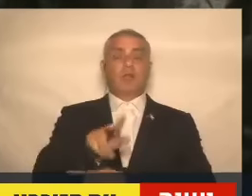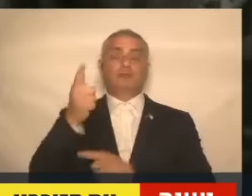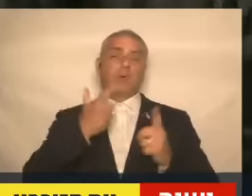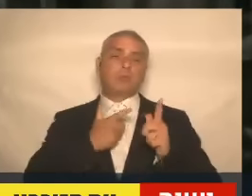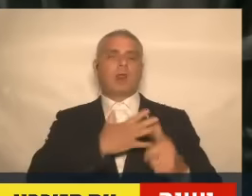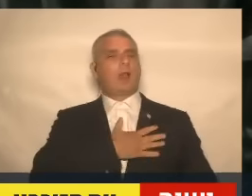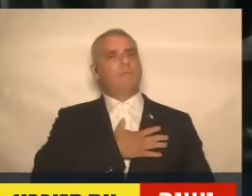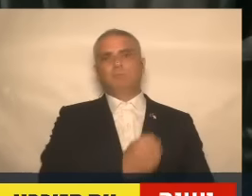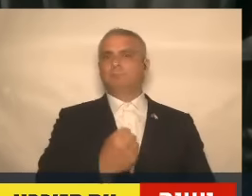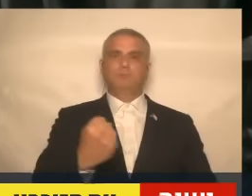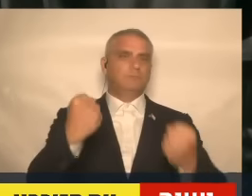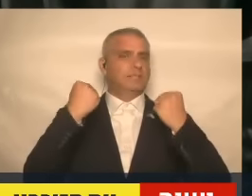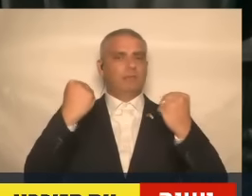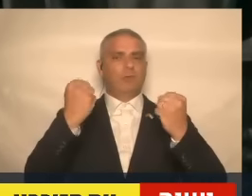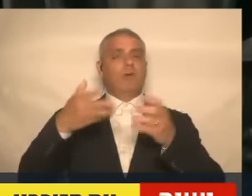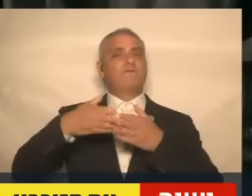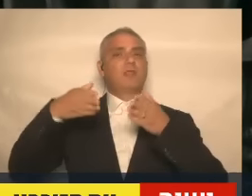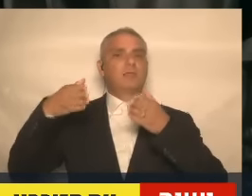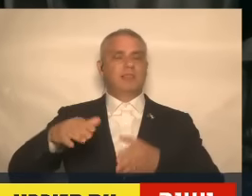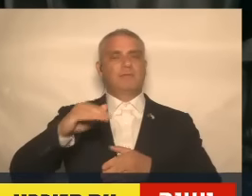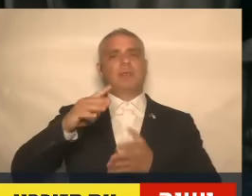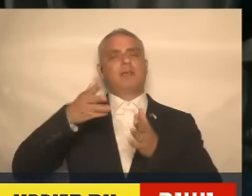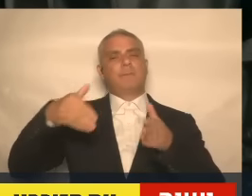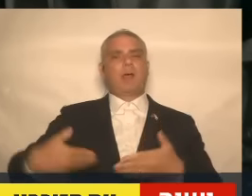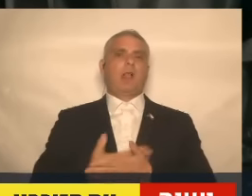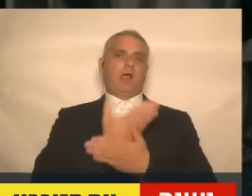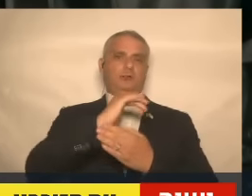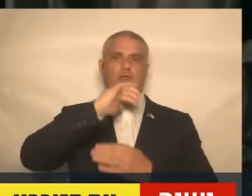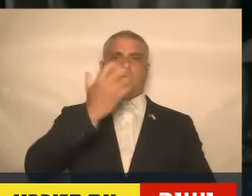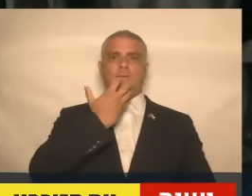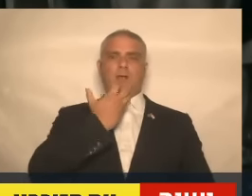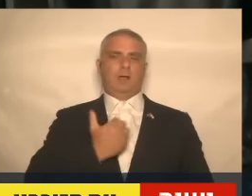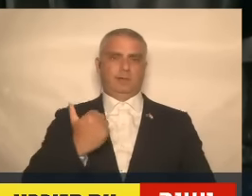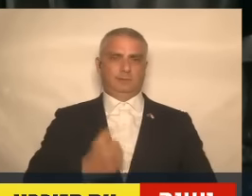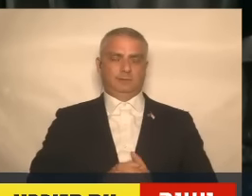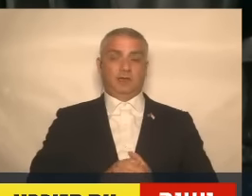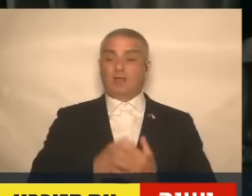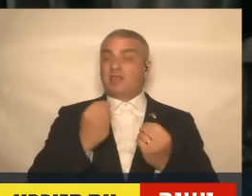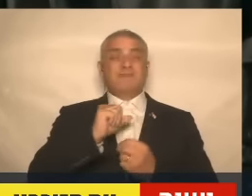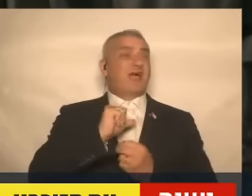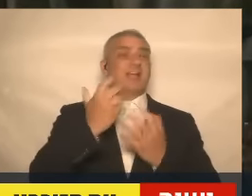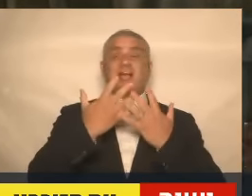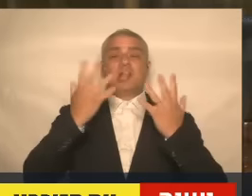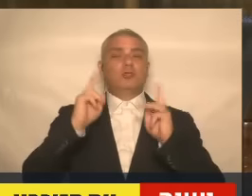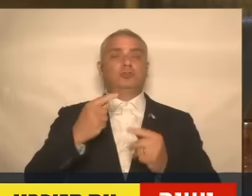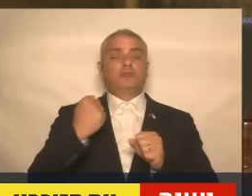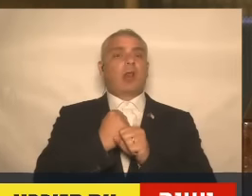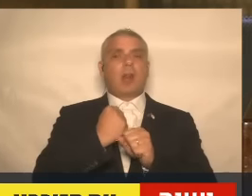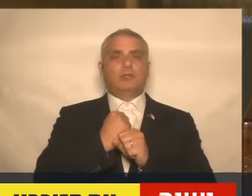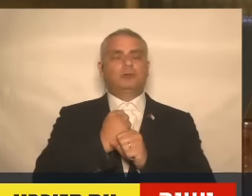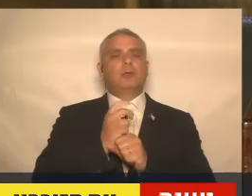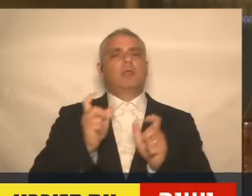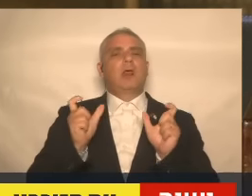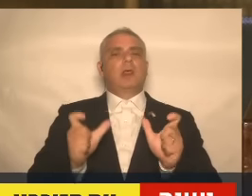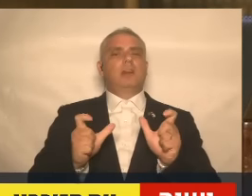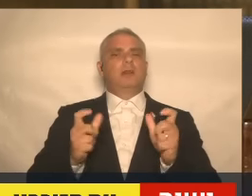כשנלחם בגבורה ונטמן בחלקה החדשה בהר הרצל. הדבר הכי גדול שאפשר לעשות זה לשמור